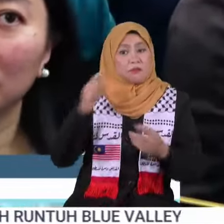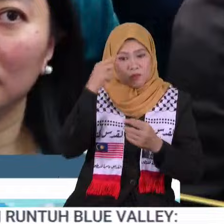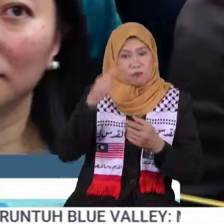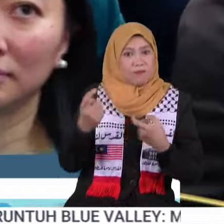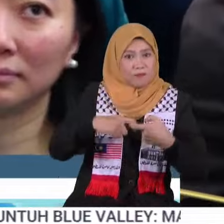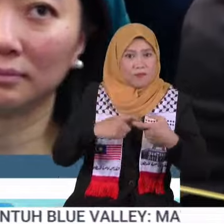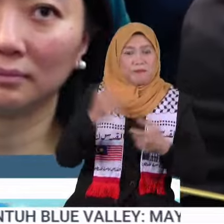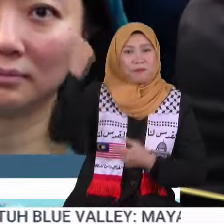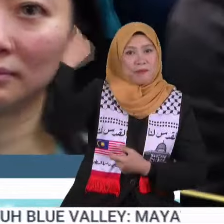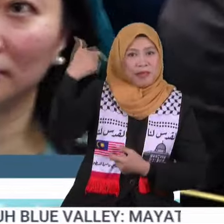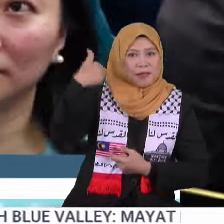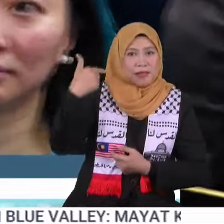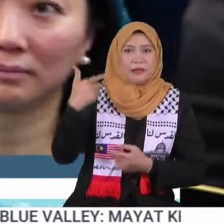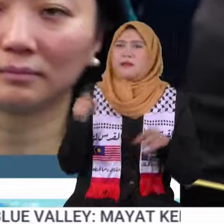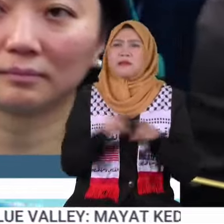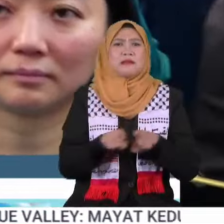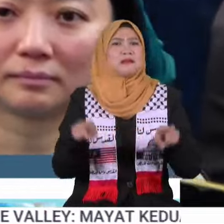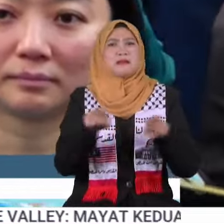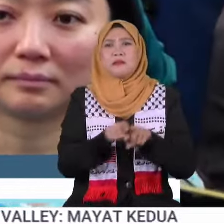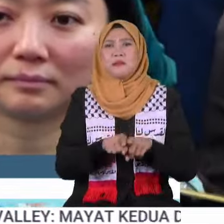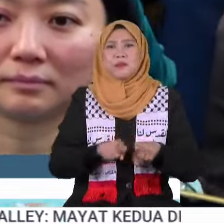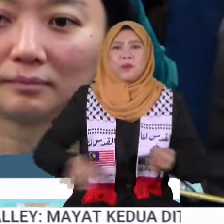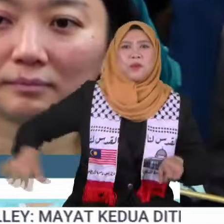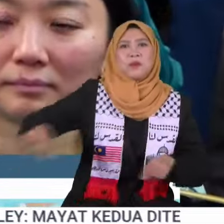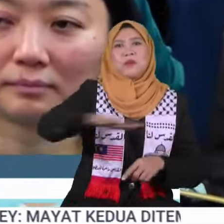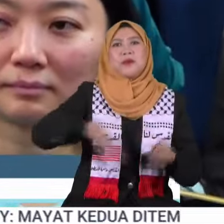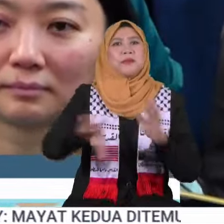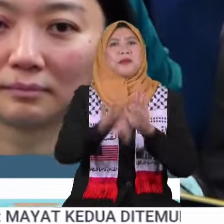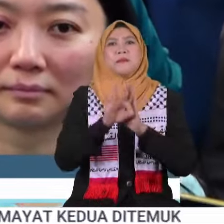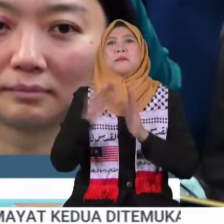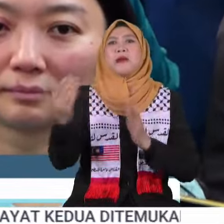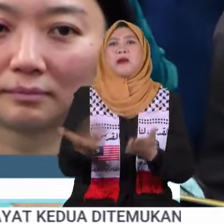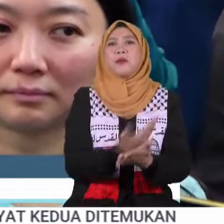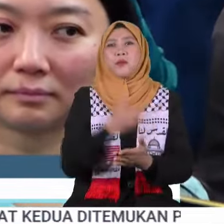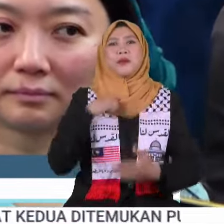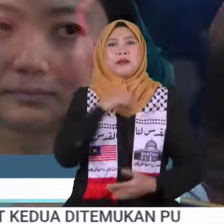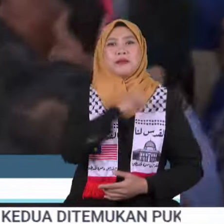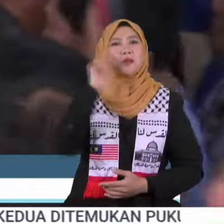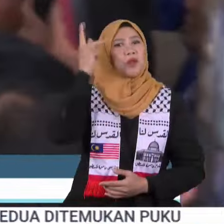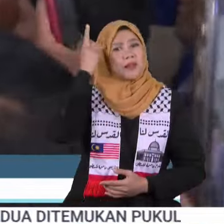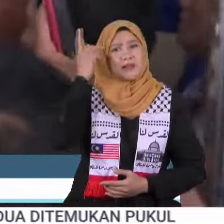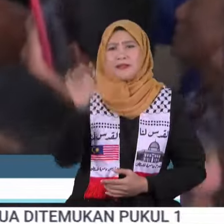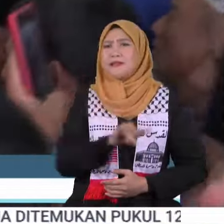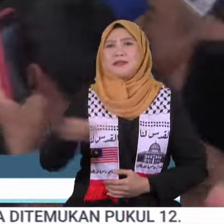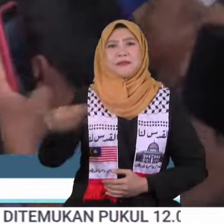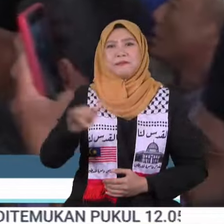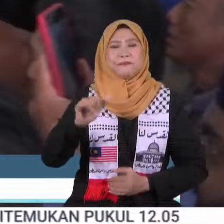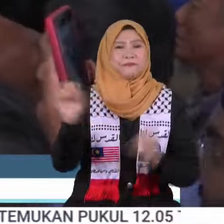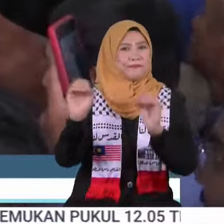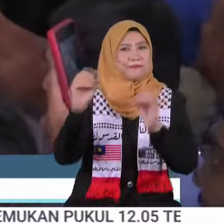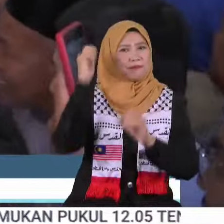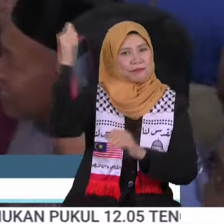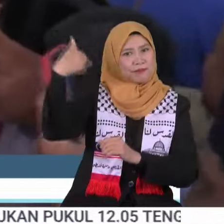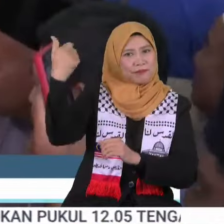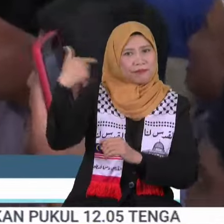berpencen, maka itu juga sama untuk semua pelantikan baru ahli politik.